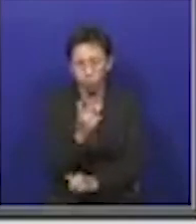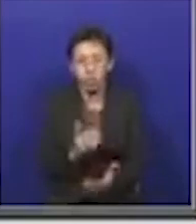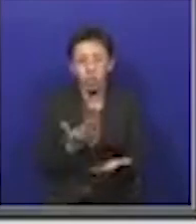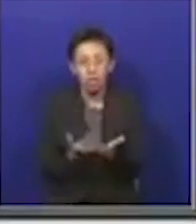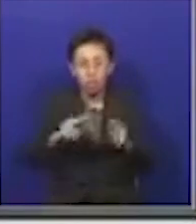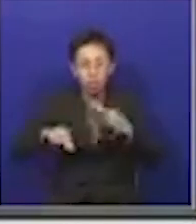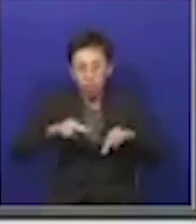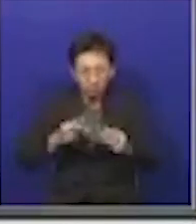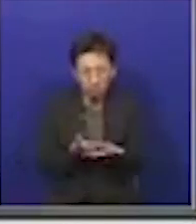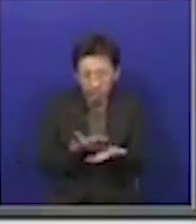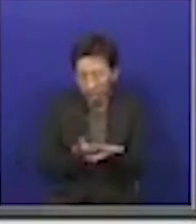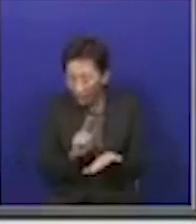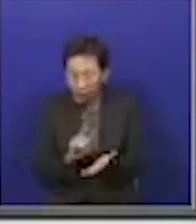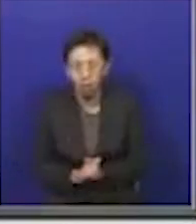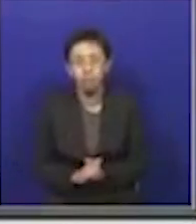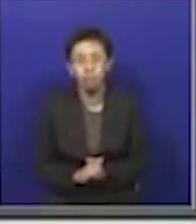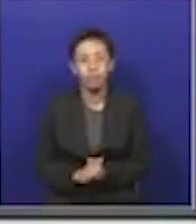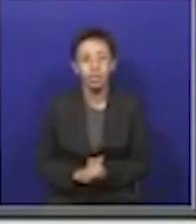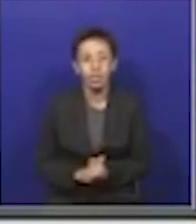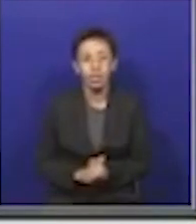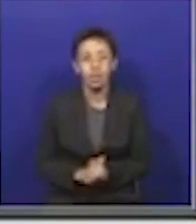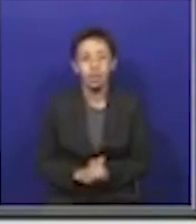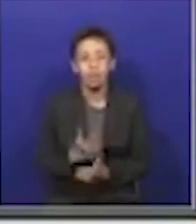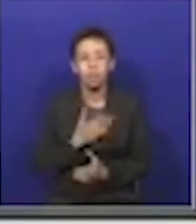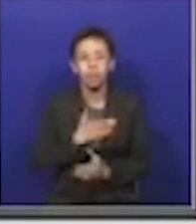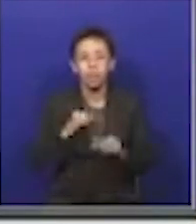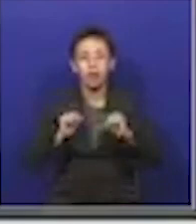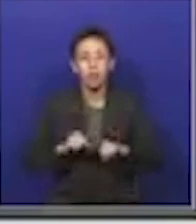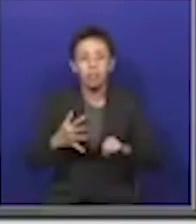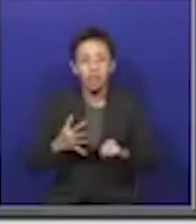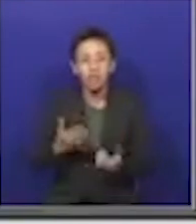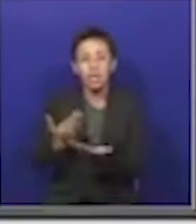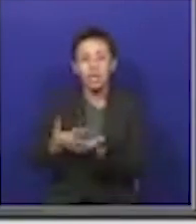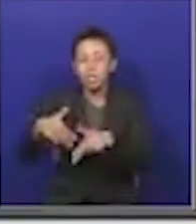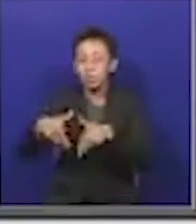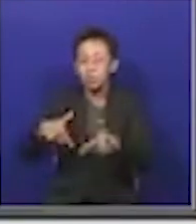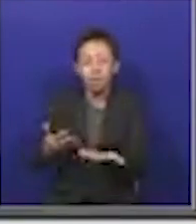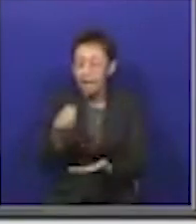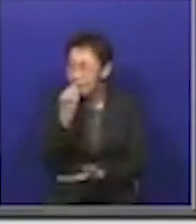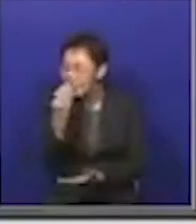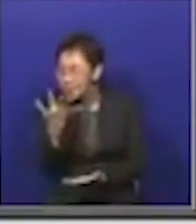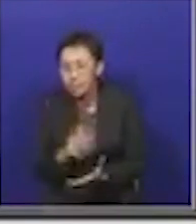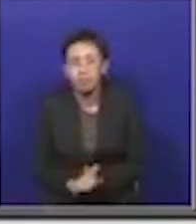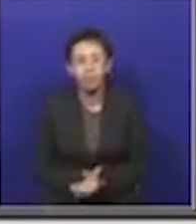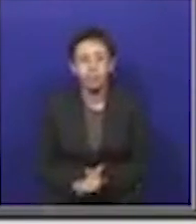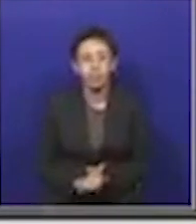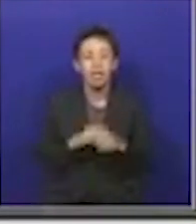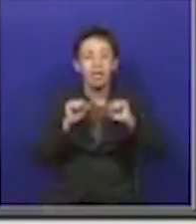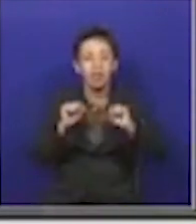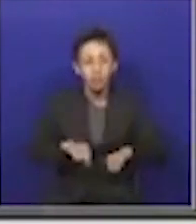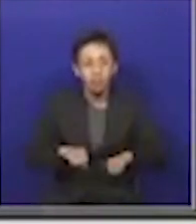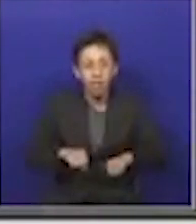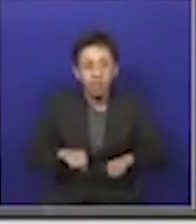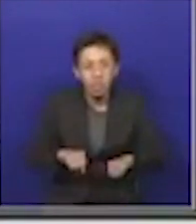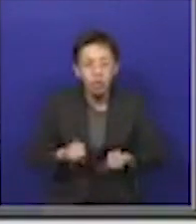นี่จะเอามาใช้ผมบอกเลยนะไม่อนุมัติพี่น้องก็ไม่มีเงินกินข้าวฮะอนุมัติ